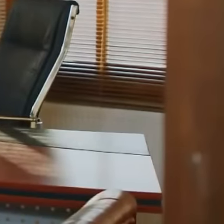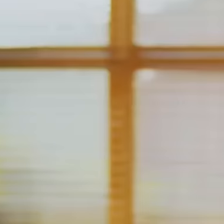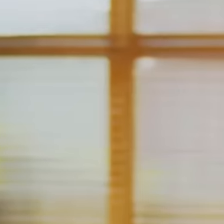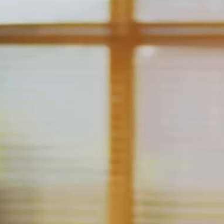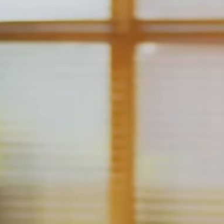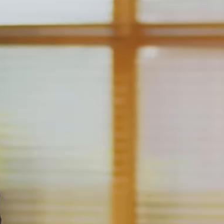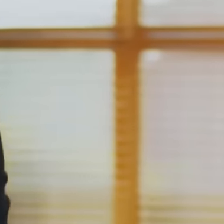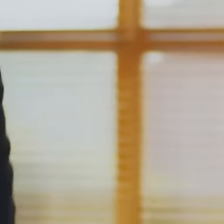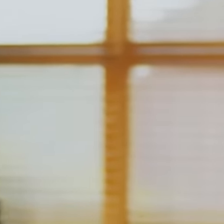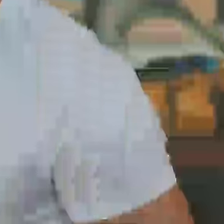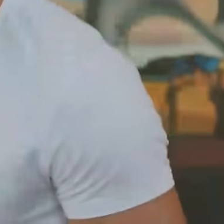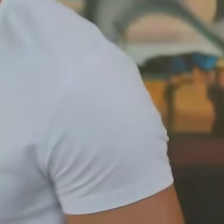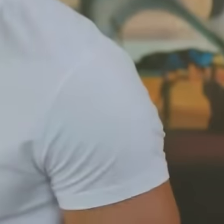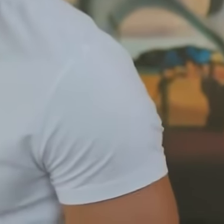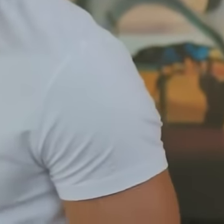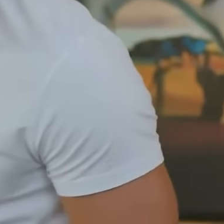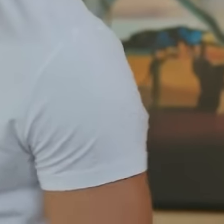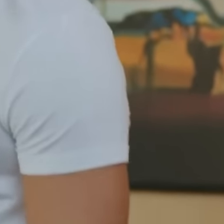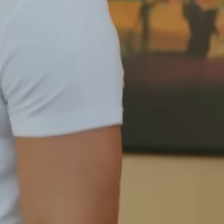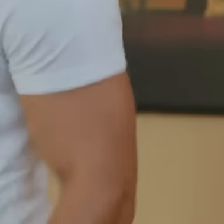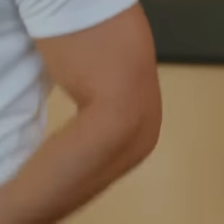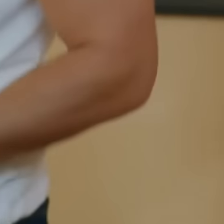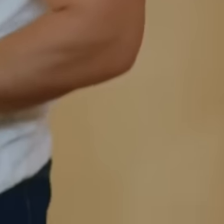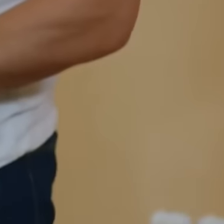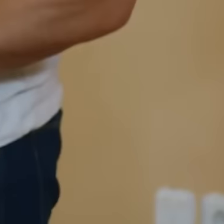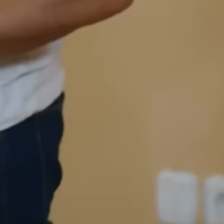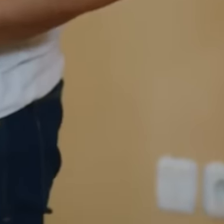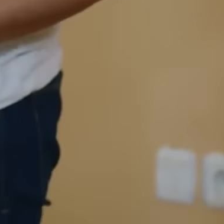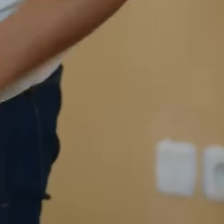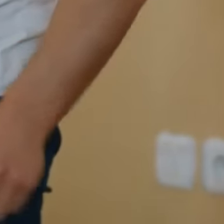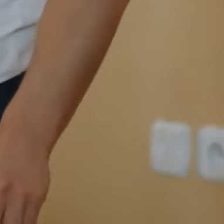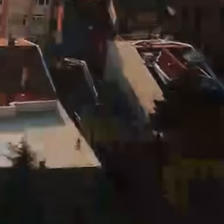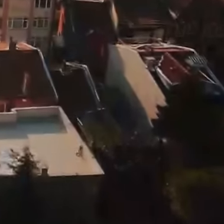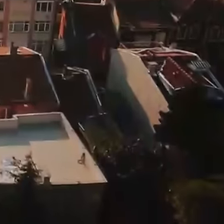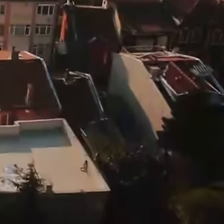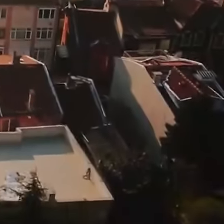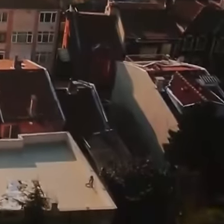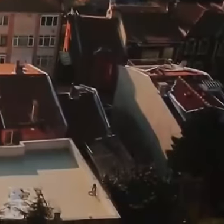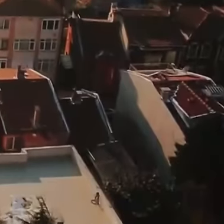Tarık kutusuna metal aletlerini dizerken Itır masa süslerini büyük kutudan çıkarıp diziyor.